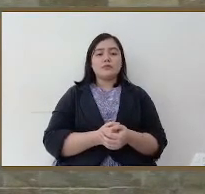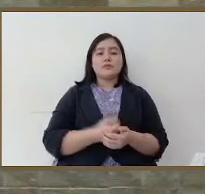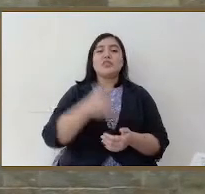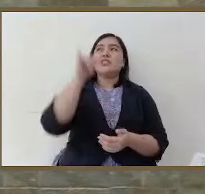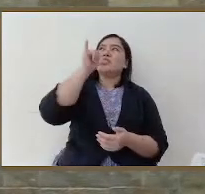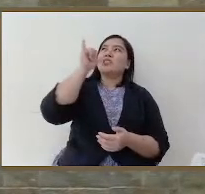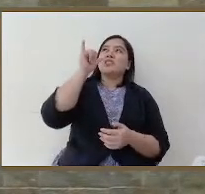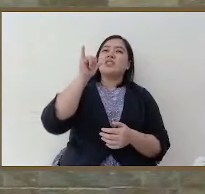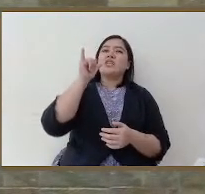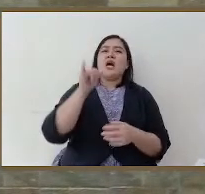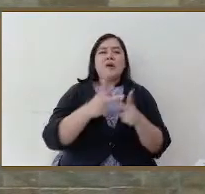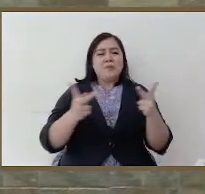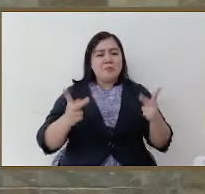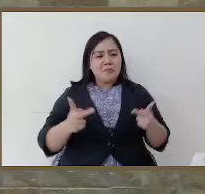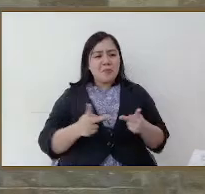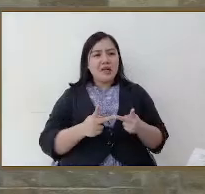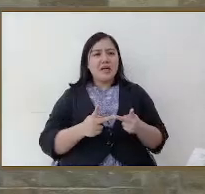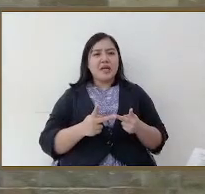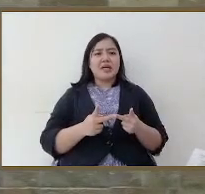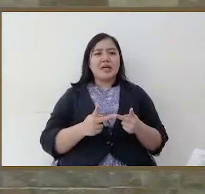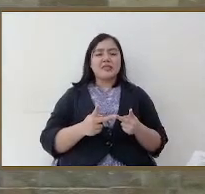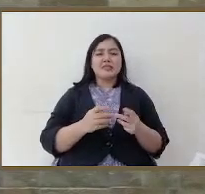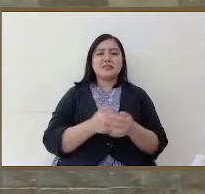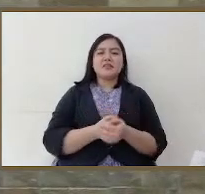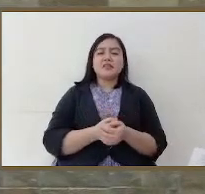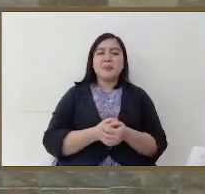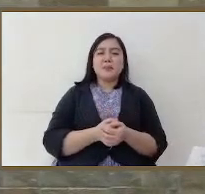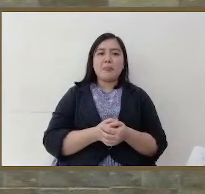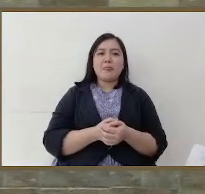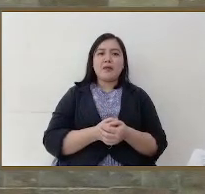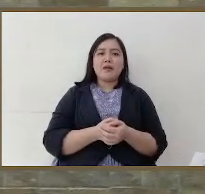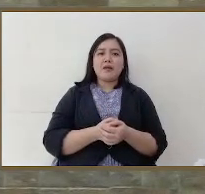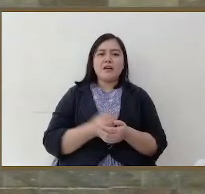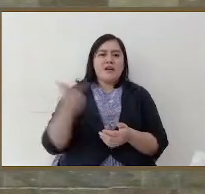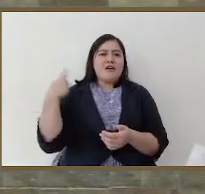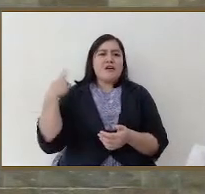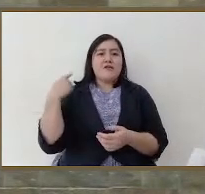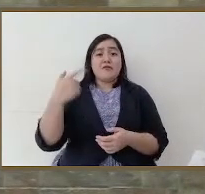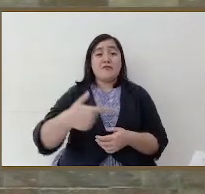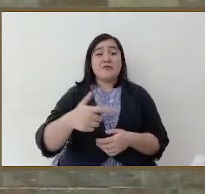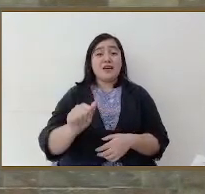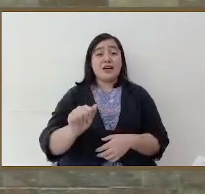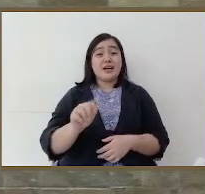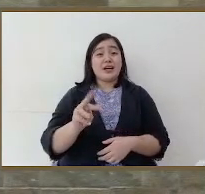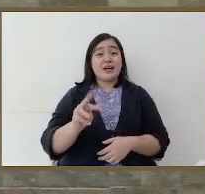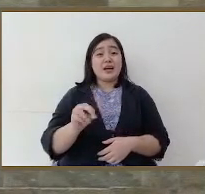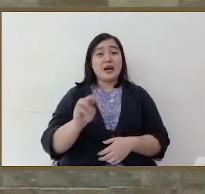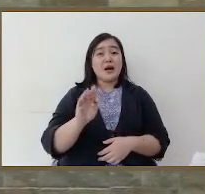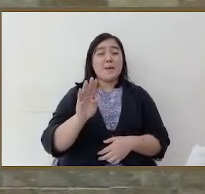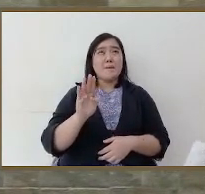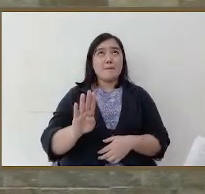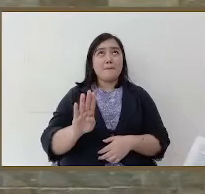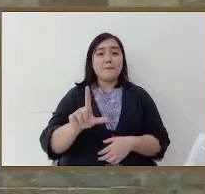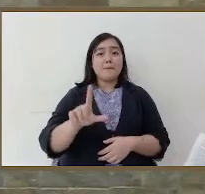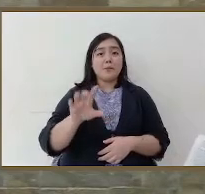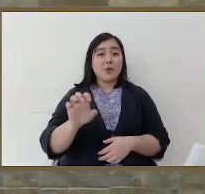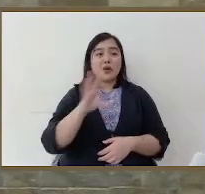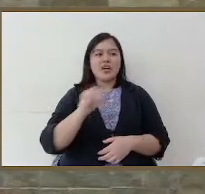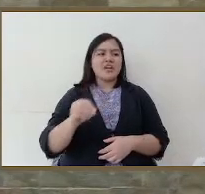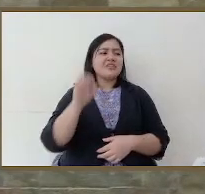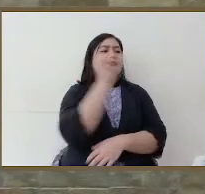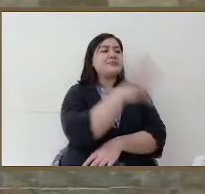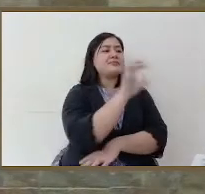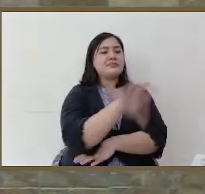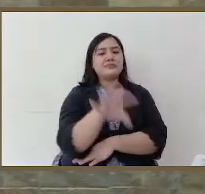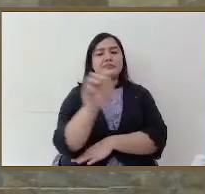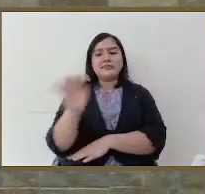den of lions, at maging sugalan, maging kampo ng chismisan. Do you understand? Where is the